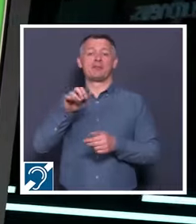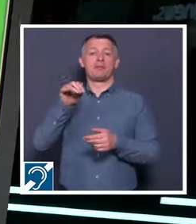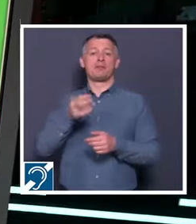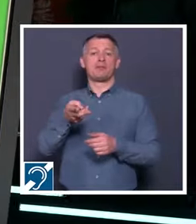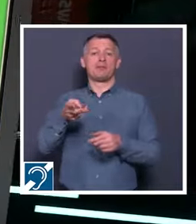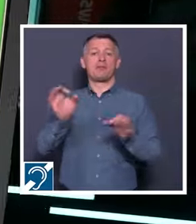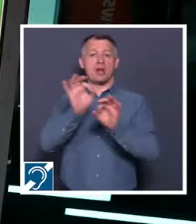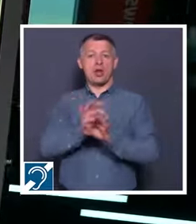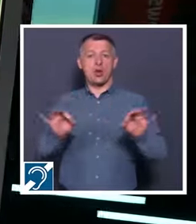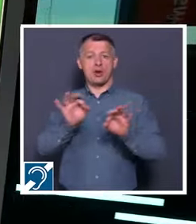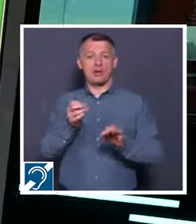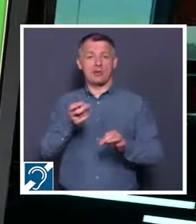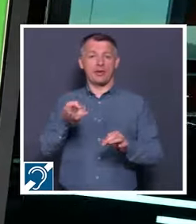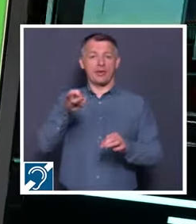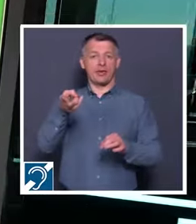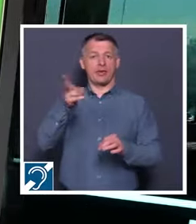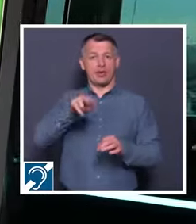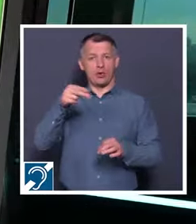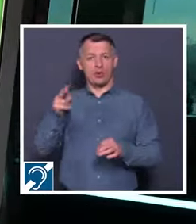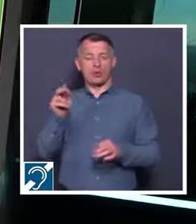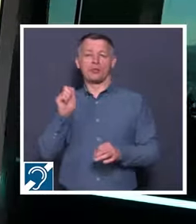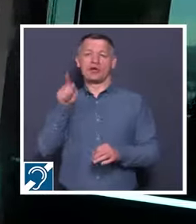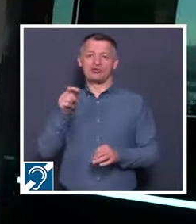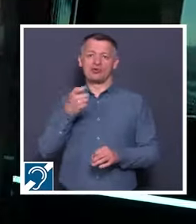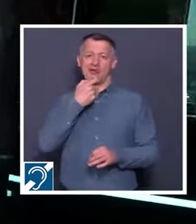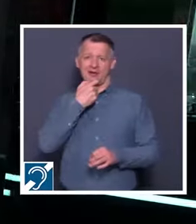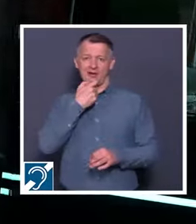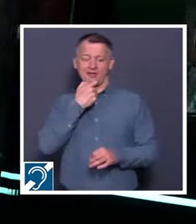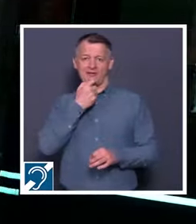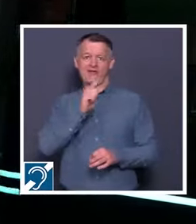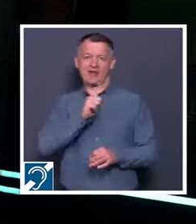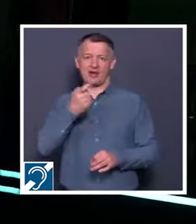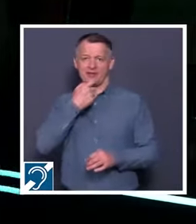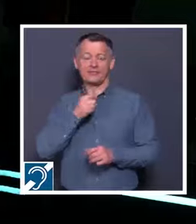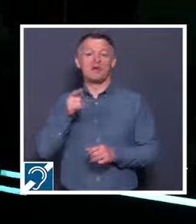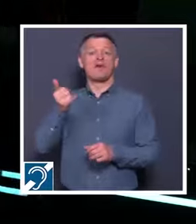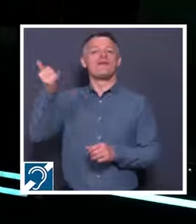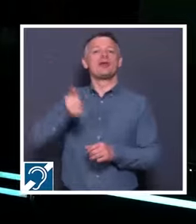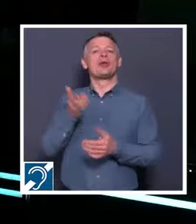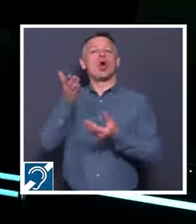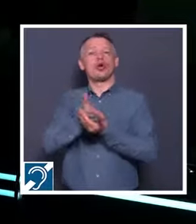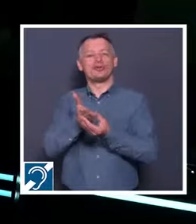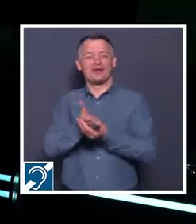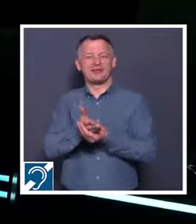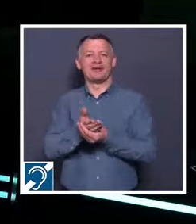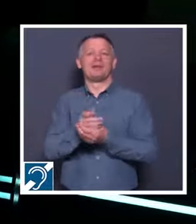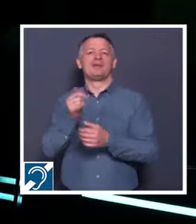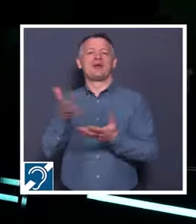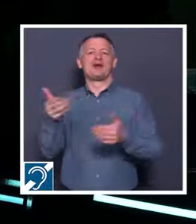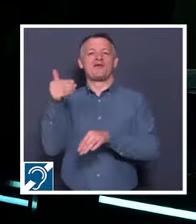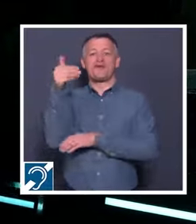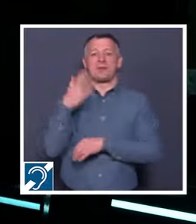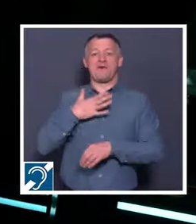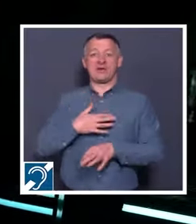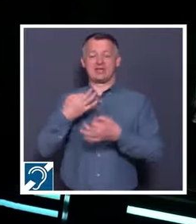an. Aceștia sunt banii care vin prin acele contracte comerciale în care o companie vrea să aibă, să fie promovată pe